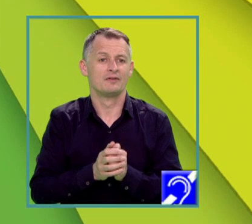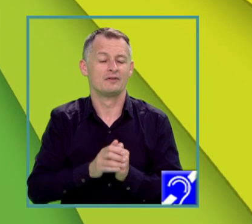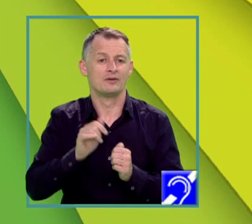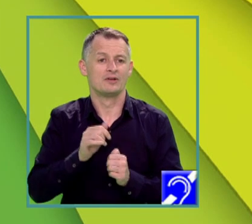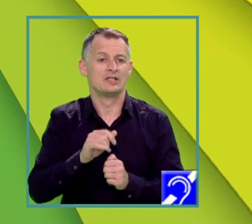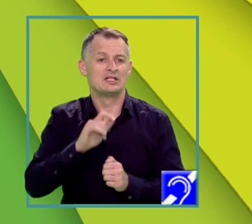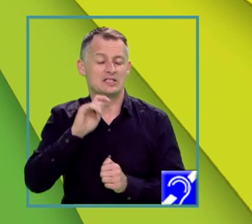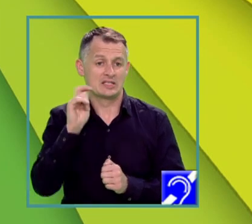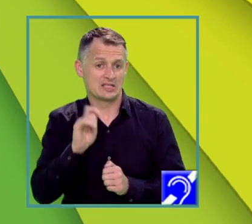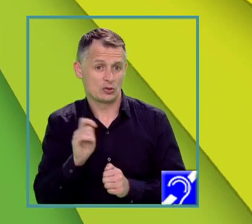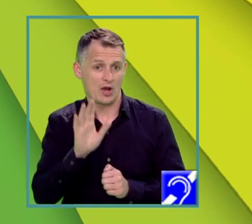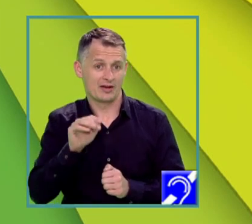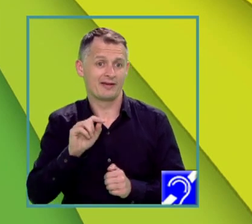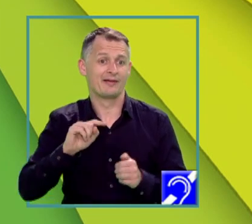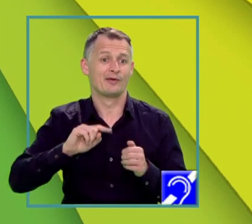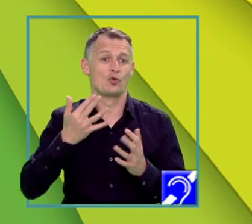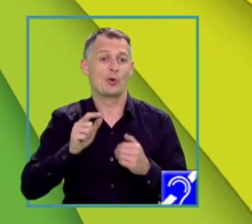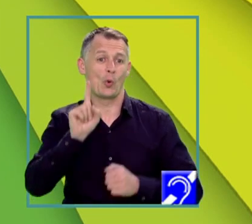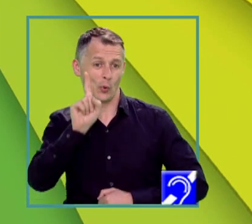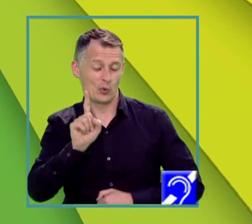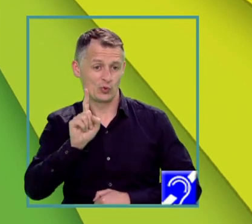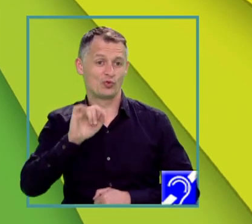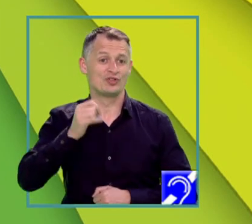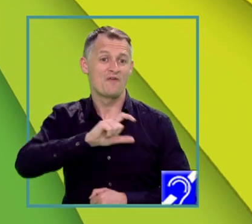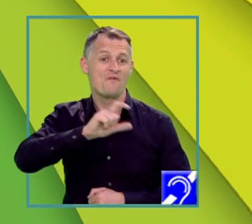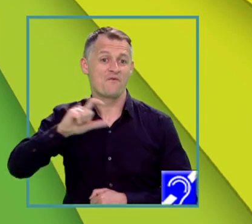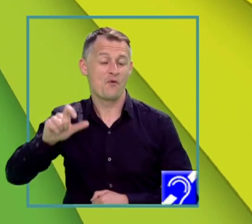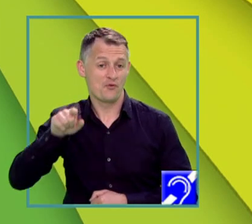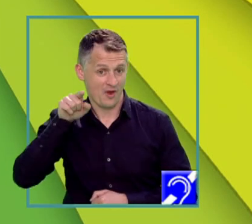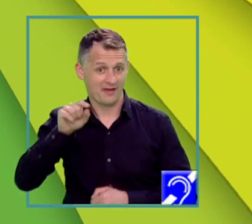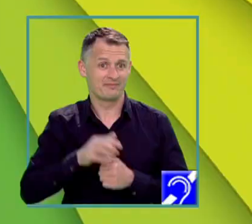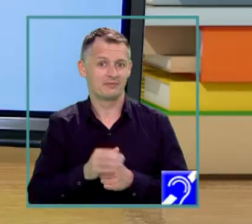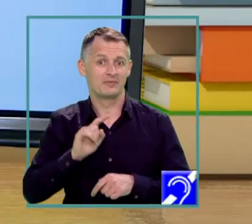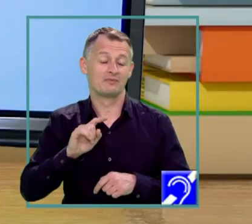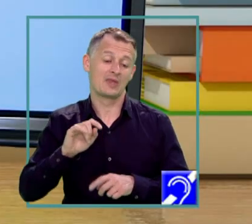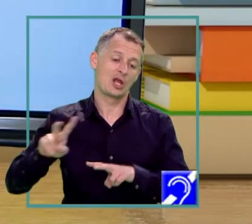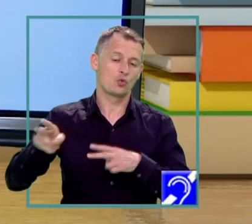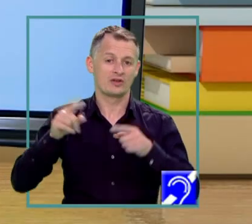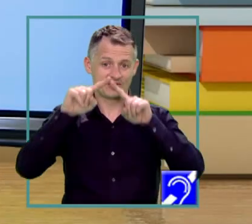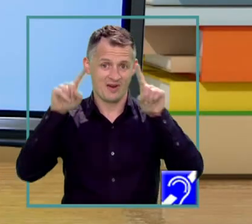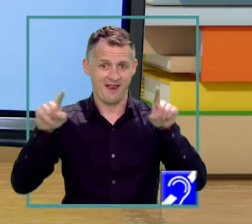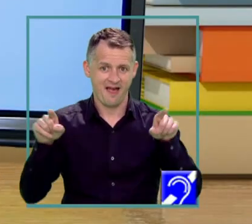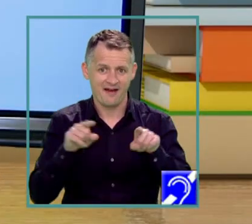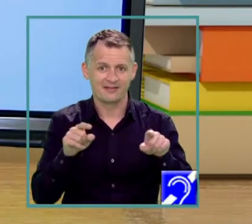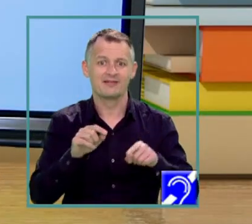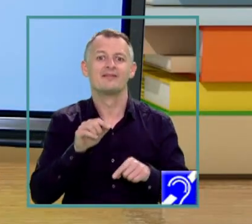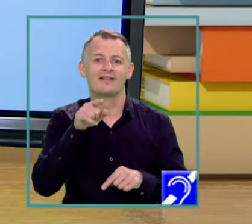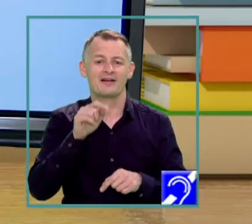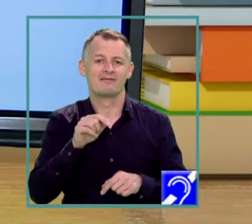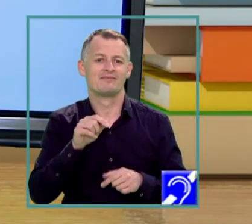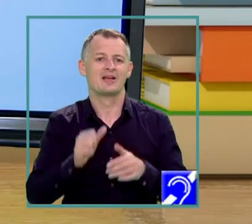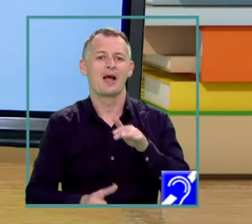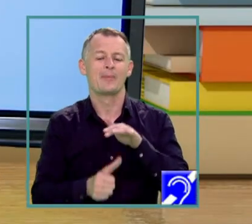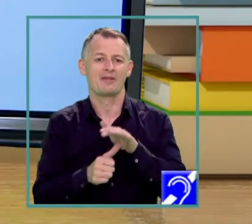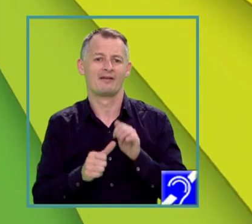unu și fluvial pe care este acest sport dacă mergem din nou la harta Europei capitala 1 de sigur Berlin și atunci vorbim